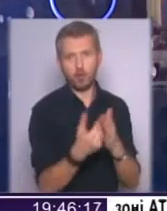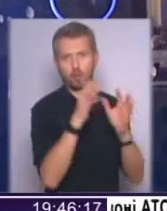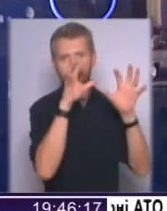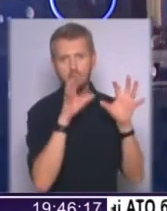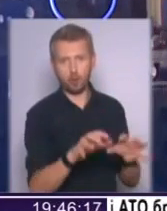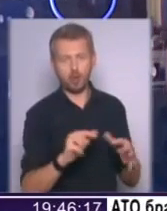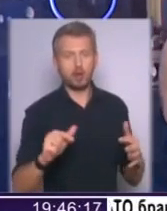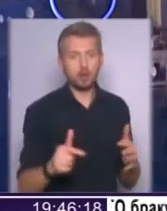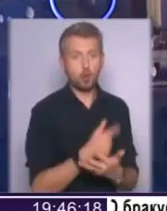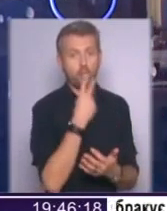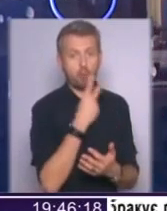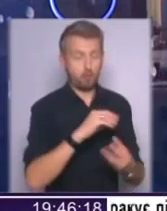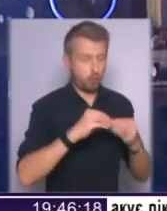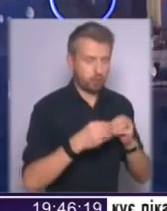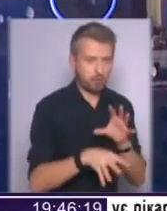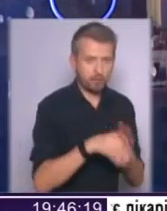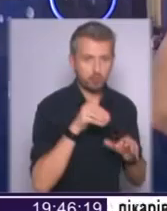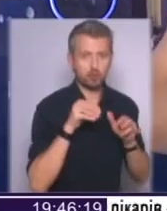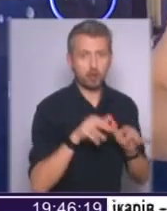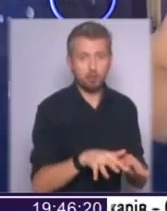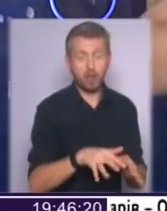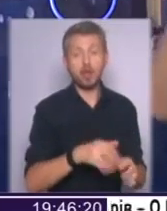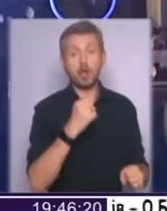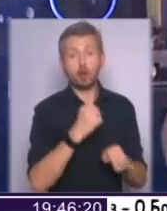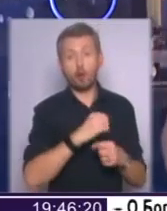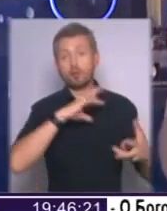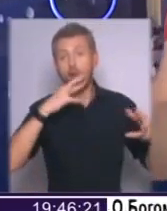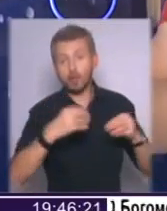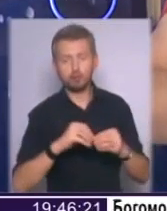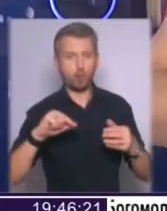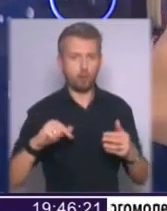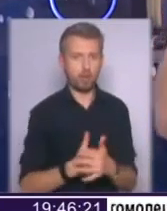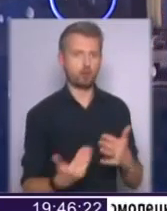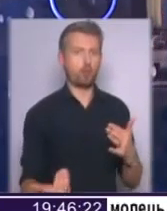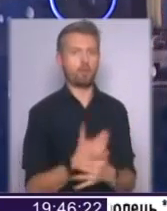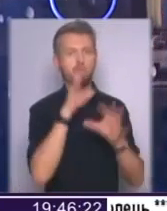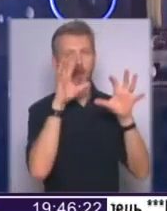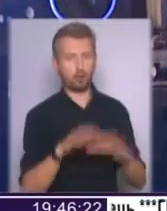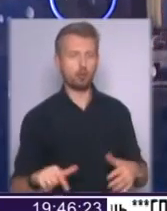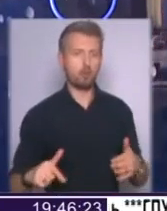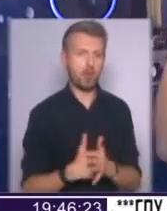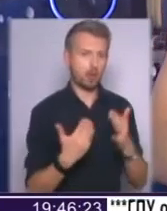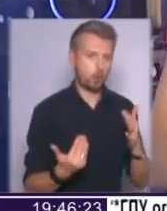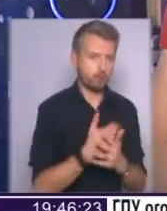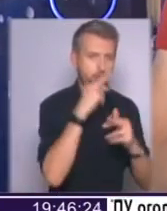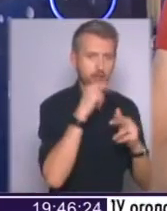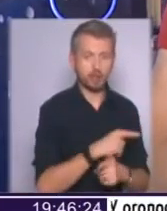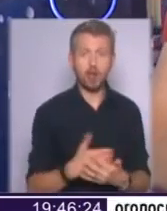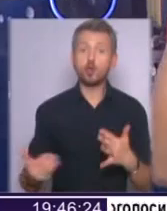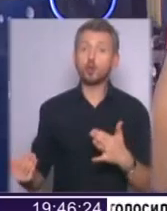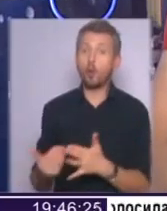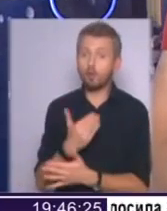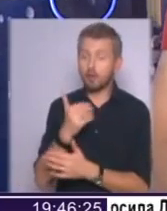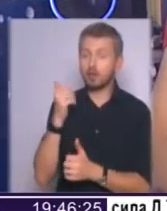проблеми під час виборчої кампанії, ми робимо висновки і зрештою приймаємо знову новий закон і робимо знову нові помилки і робимо новий висновки. Новий закон, кожен новий,